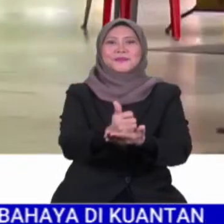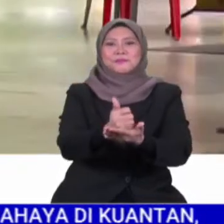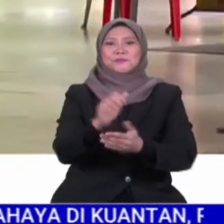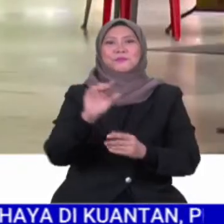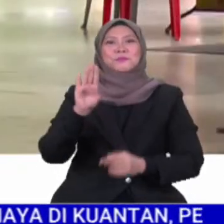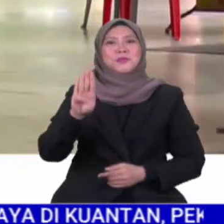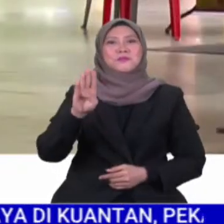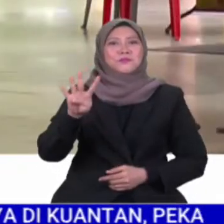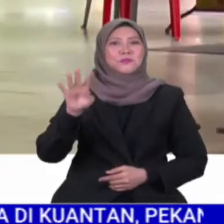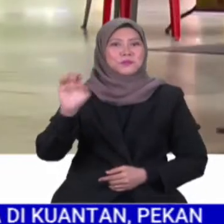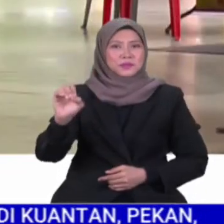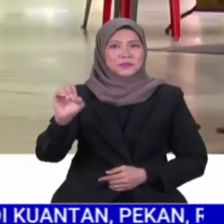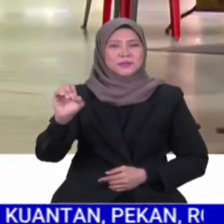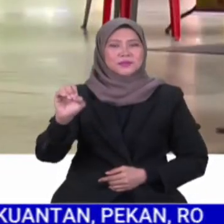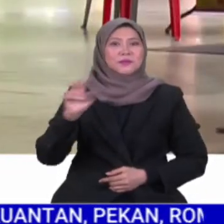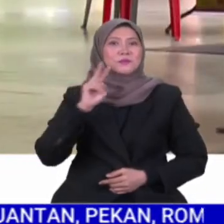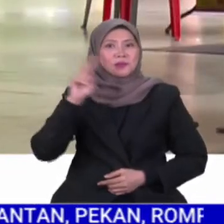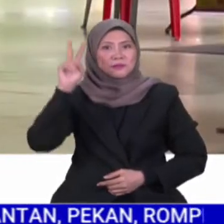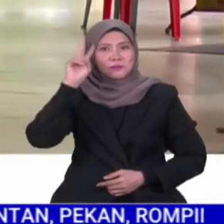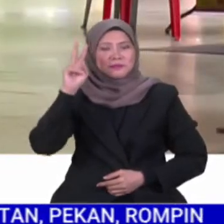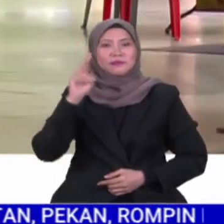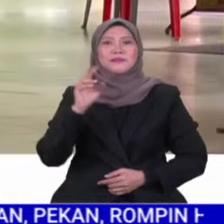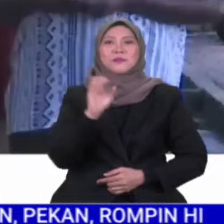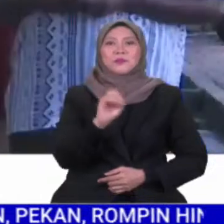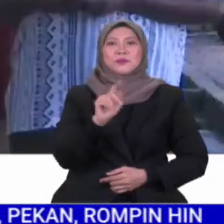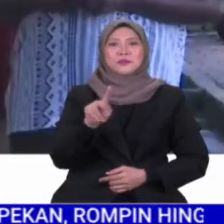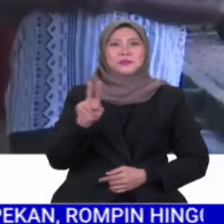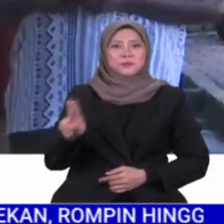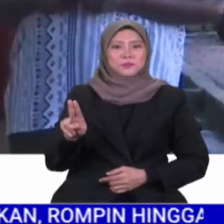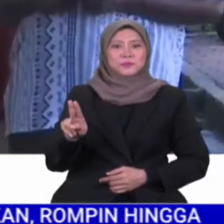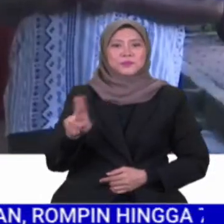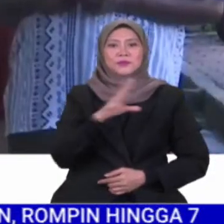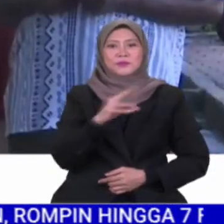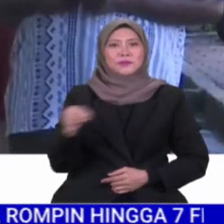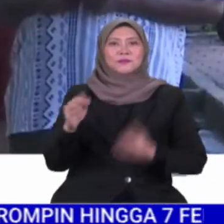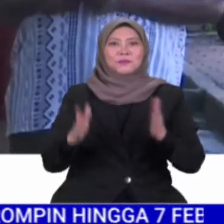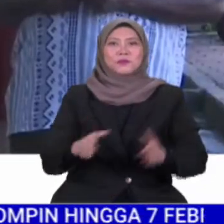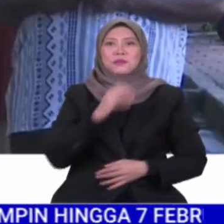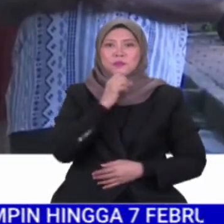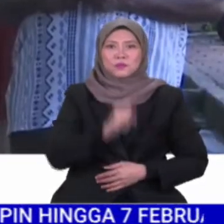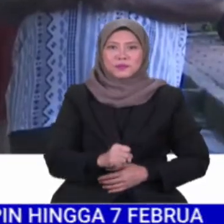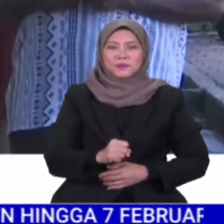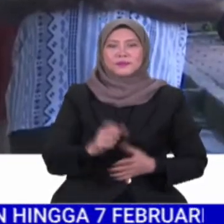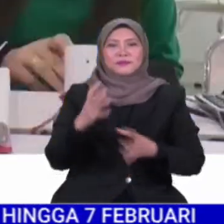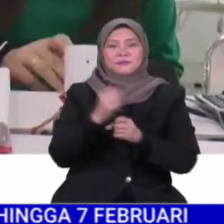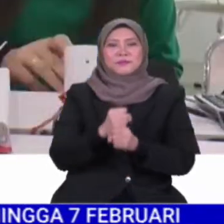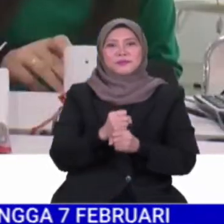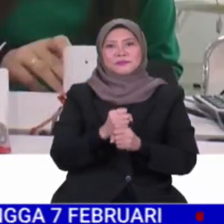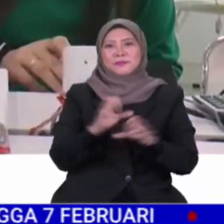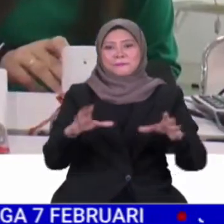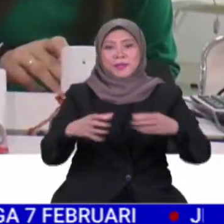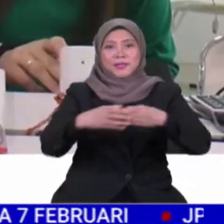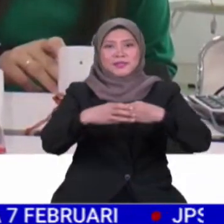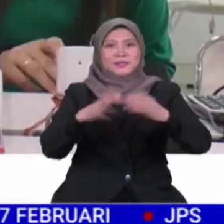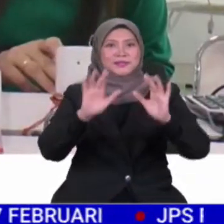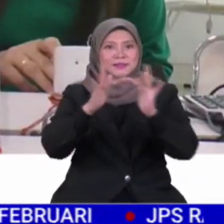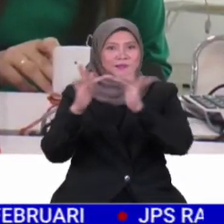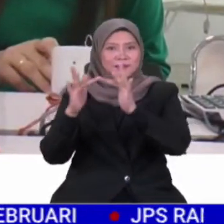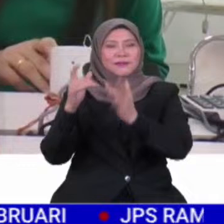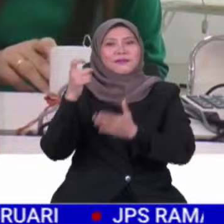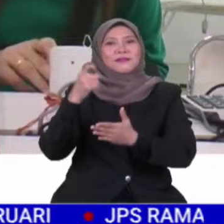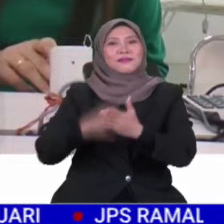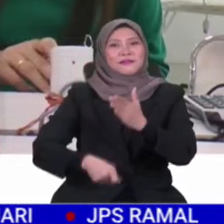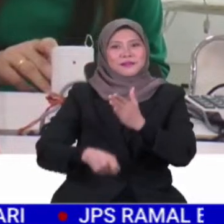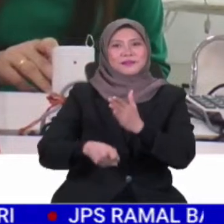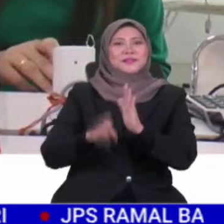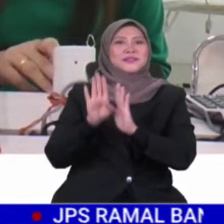golongan B40, veteran, orang kurang upaya dan warga emas untuk mendapatkan pakej internet dengan